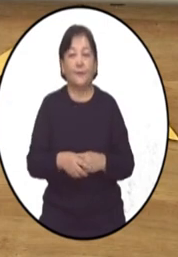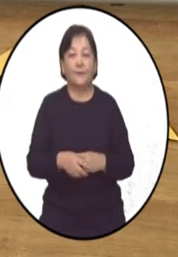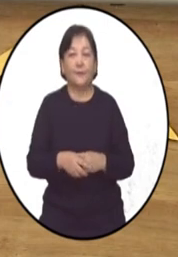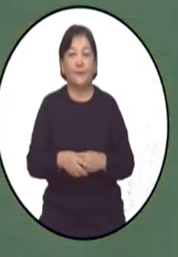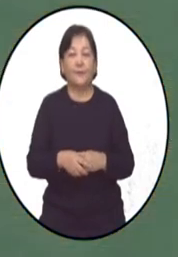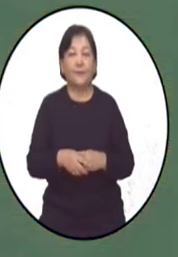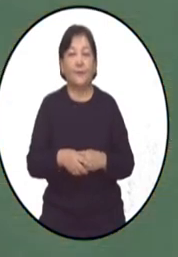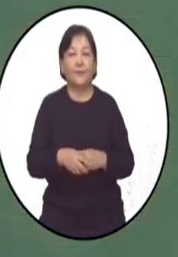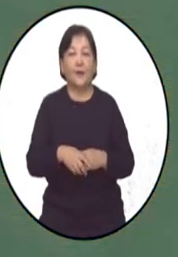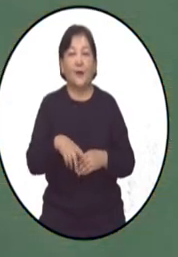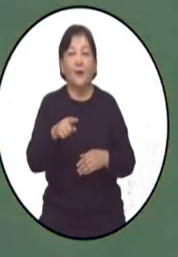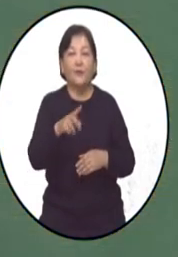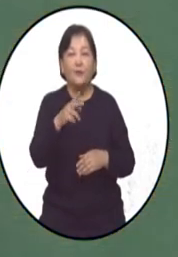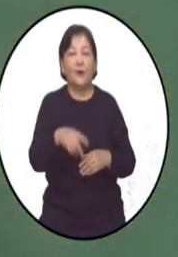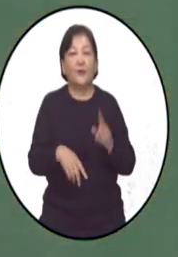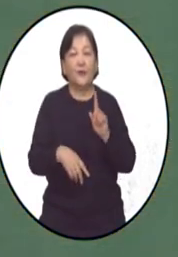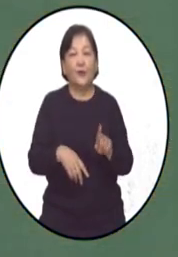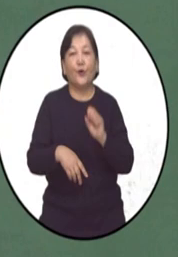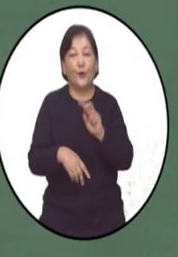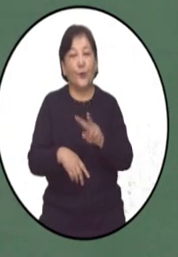өгөгдсөн бүхэл тооны цифрүүдийн